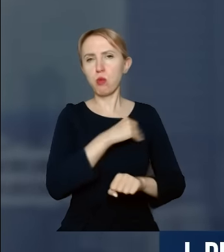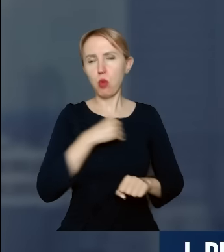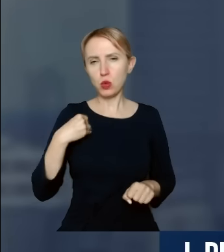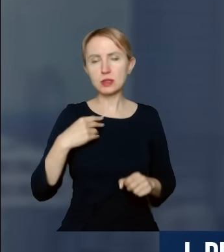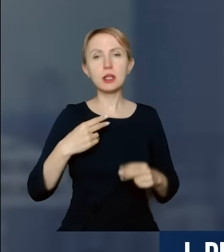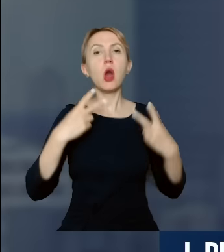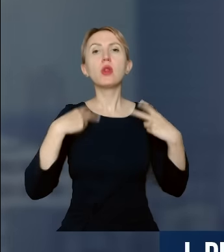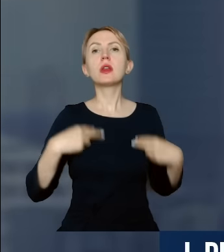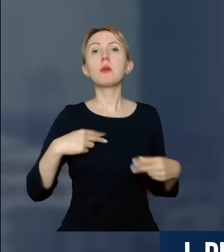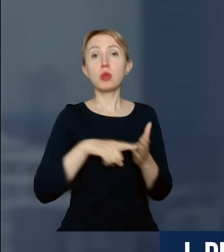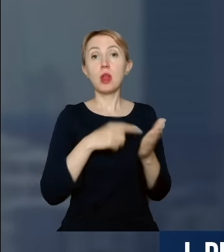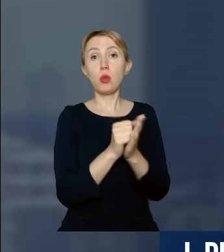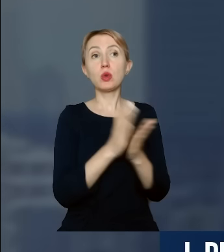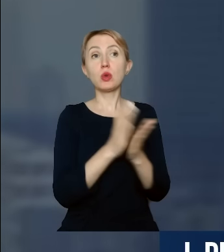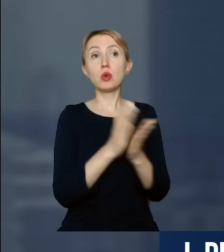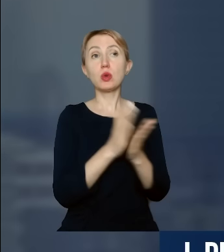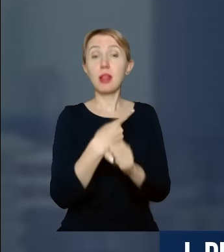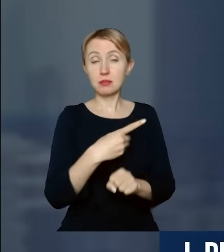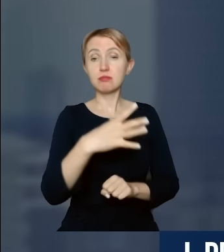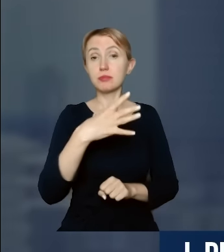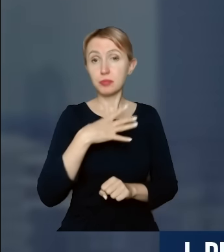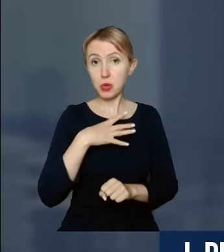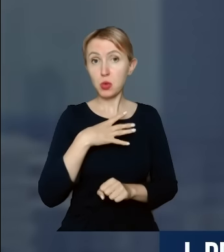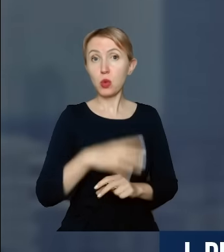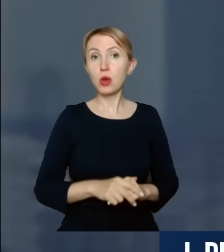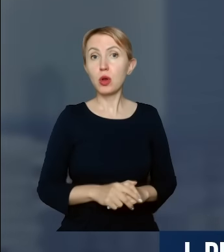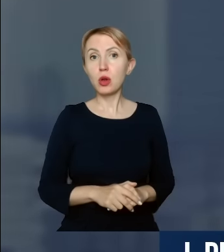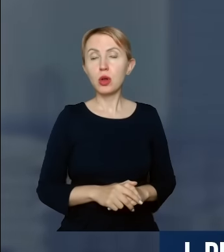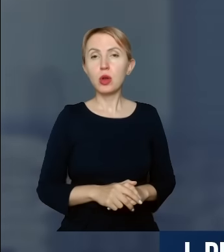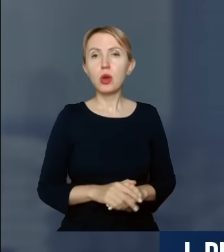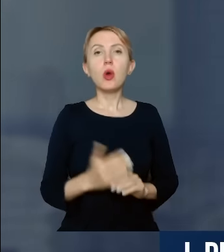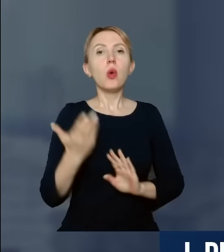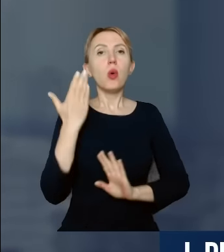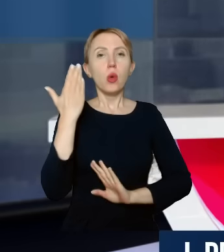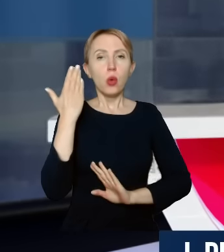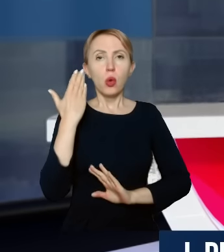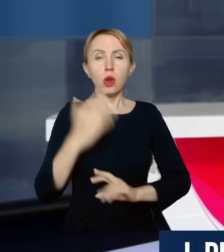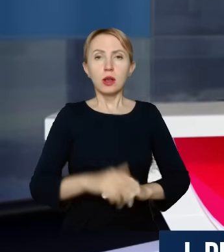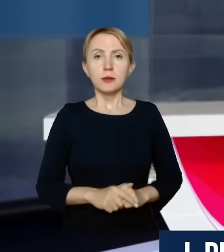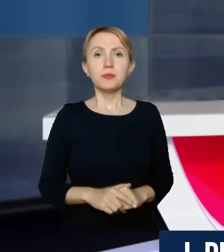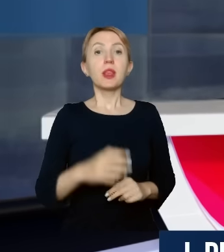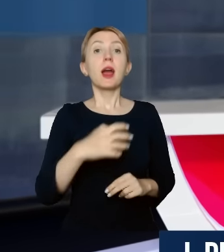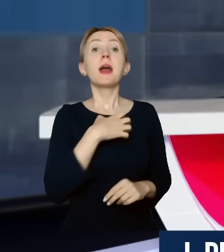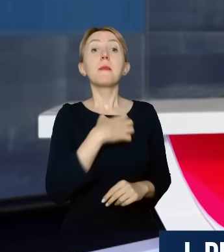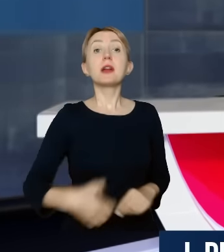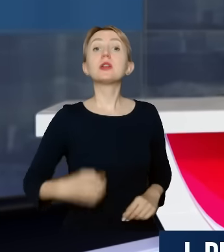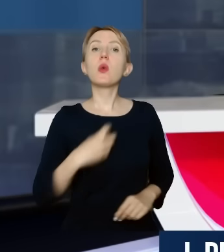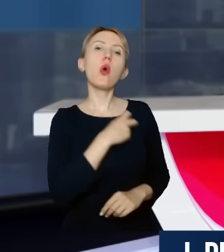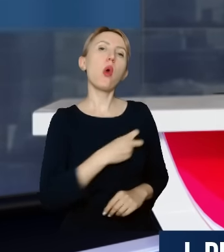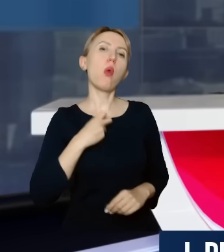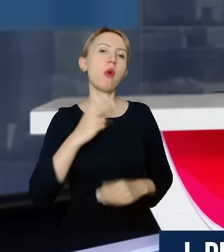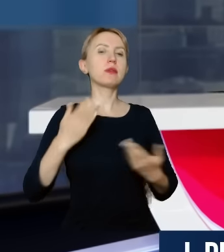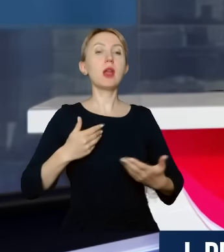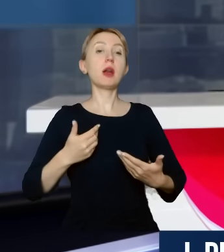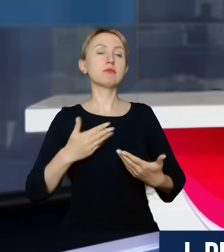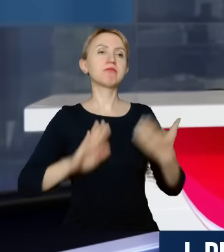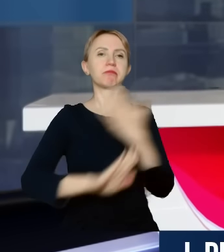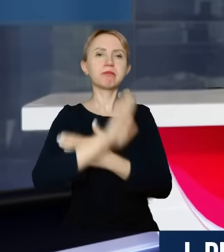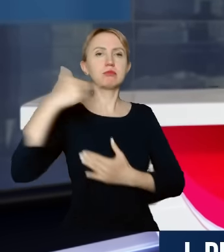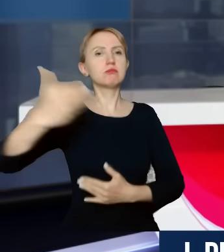sprawie postanowienie już jakiś czas temu i marszałek Hołownia stanął i publicznie powiedział, że on nie będzie